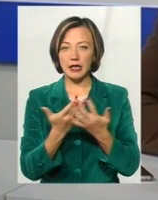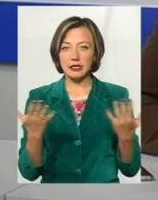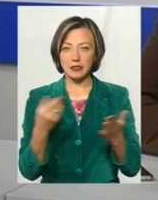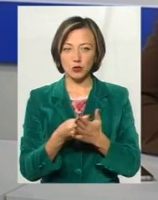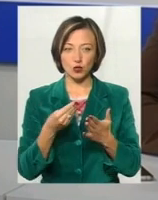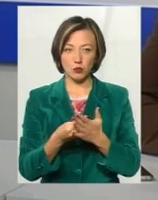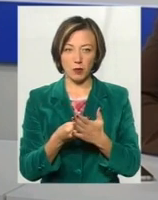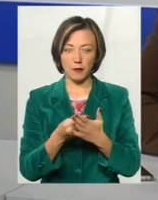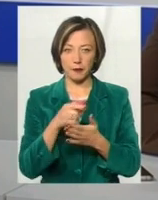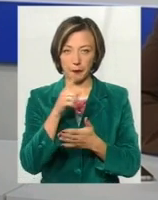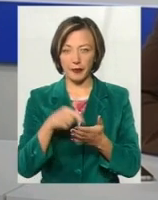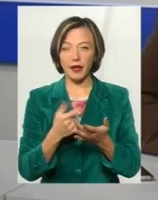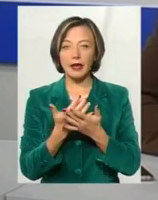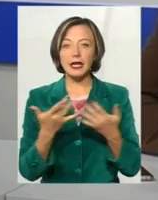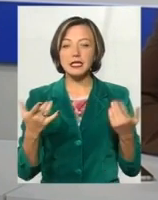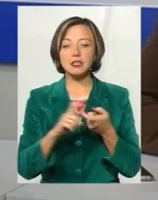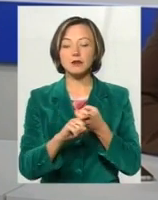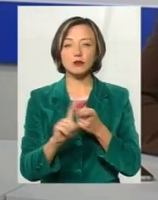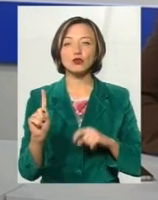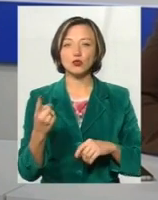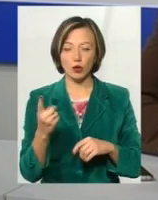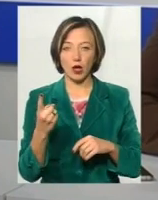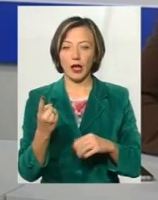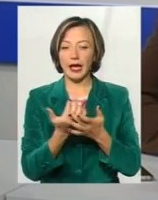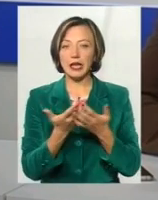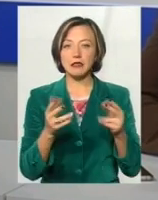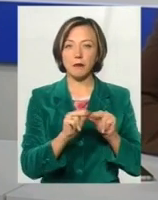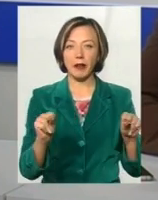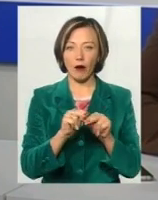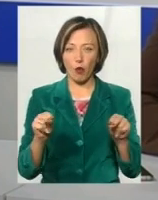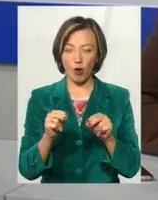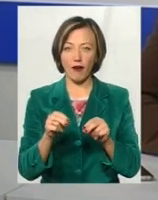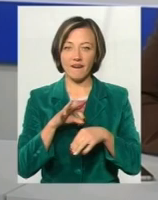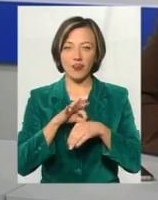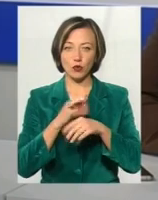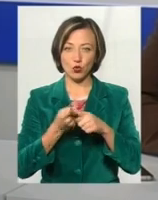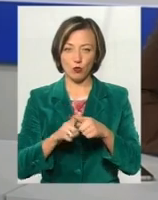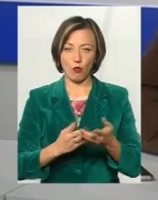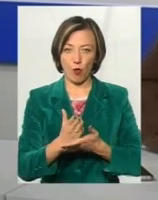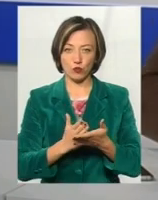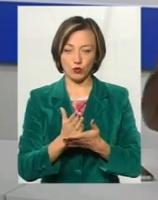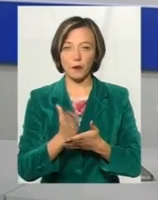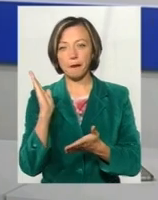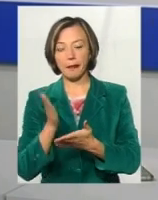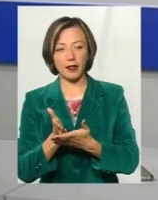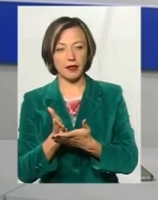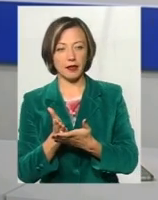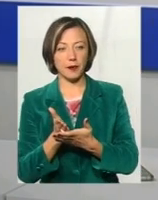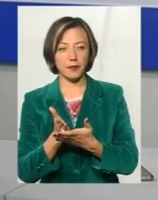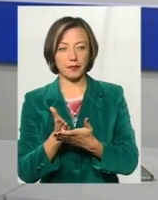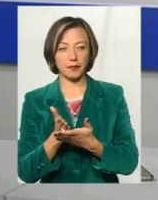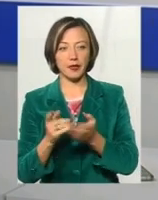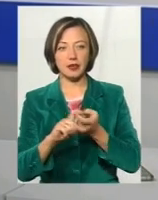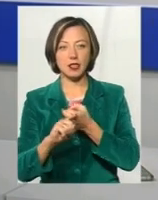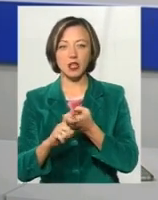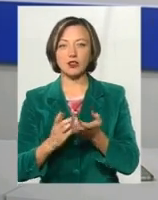сума. Різна вона від того, що різні педагоги здійснюють освітню послугу. Тобто це